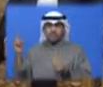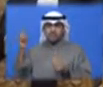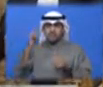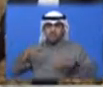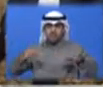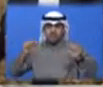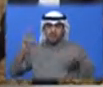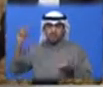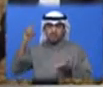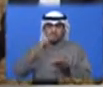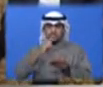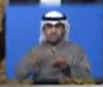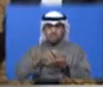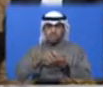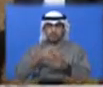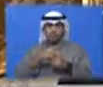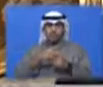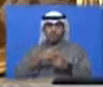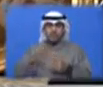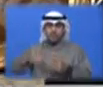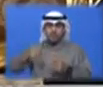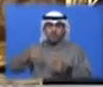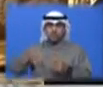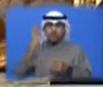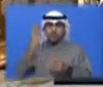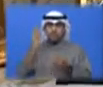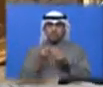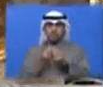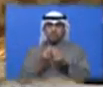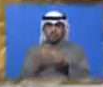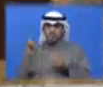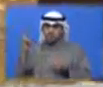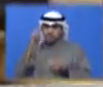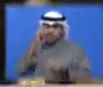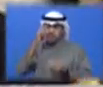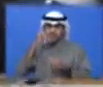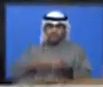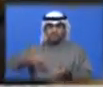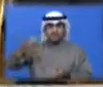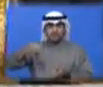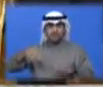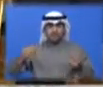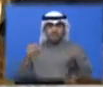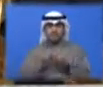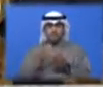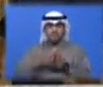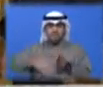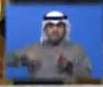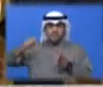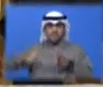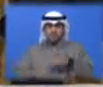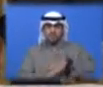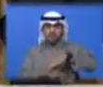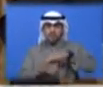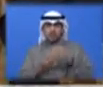زيارة رسمية استغرقت 4 أيام. وكان في وداعه على أرض المطار رئيس مجلس الأمة مرزوق علي الغانم